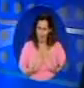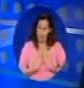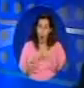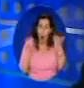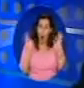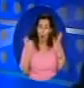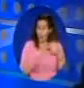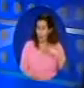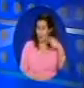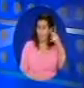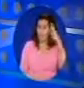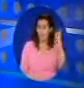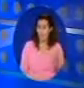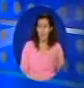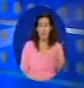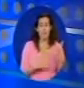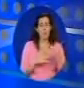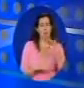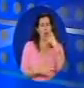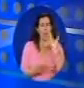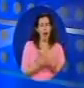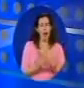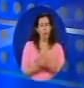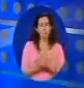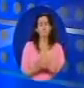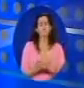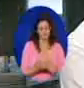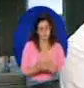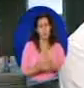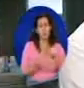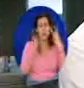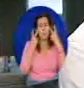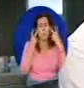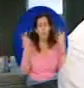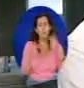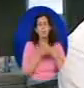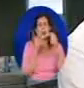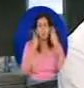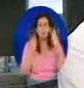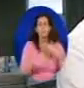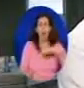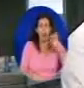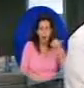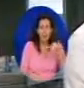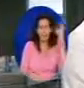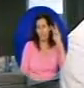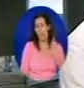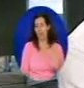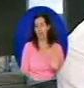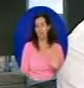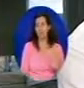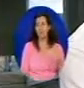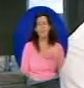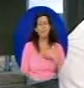אוי ואבוי שנצא פריירים, והמחקר שלך מראה... שצרכנים ממשיכים לחפש אינפורמציה באופן קבוע. שאנחנו פריירים, קודם. אנחנו